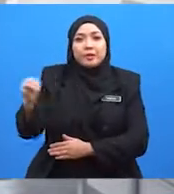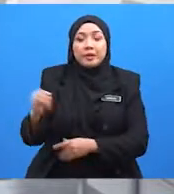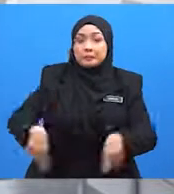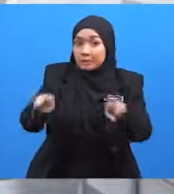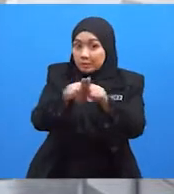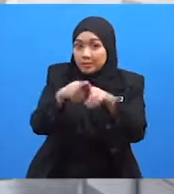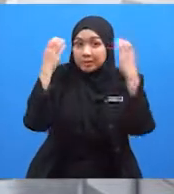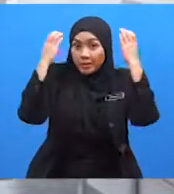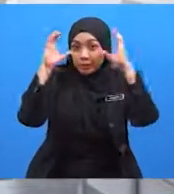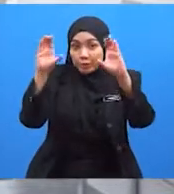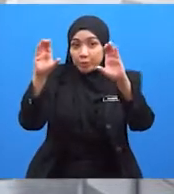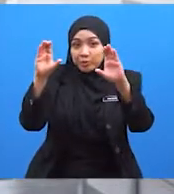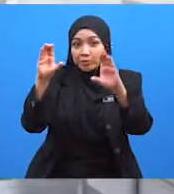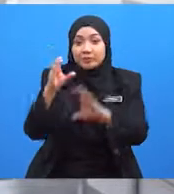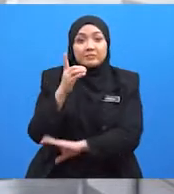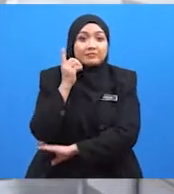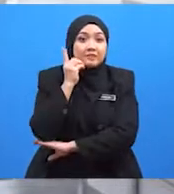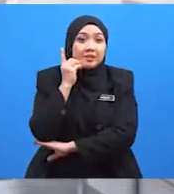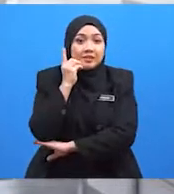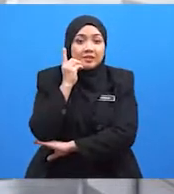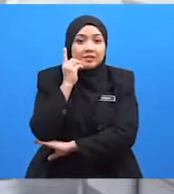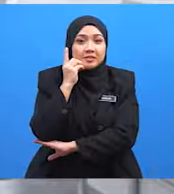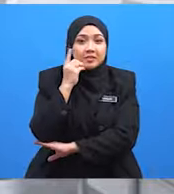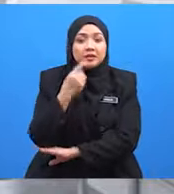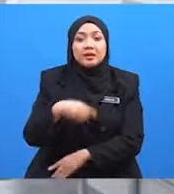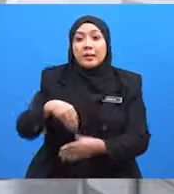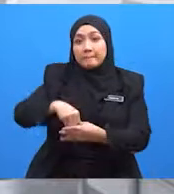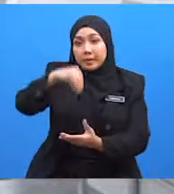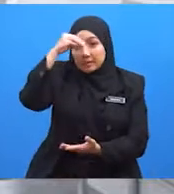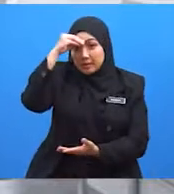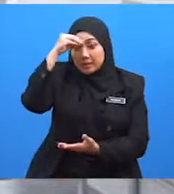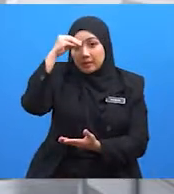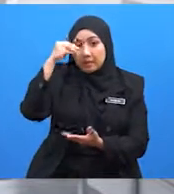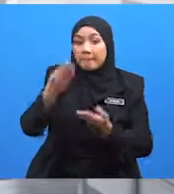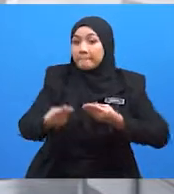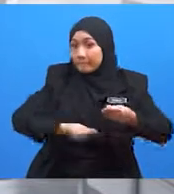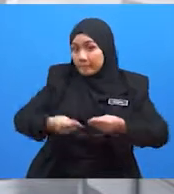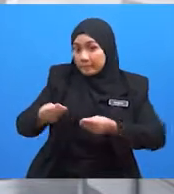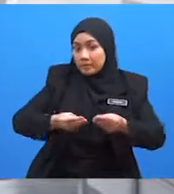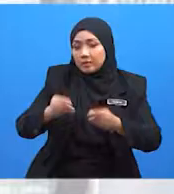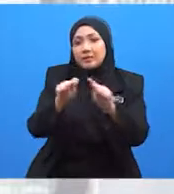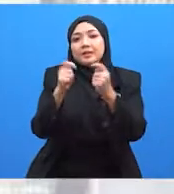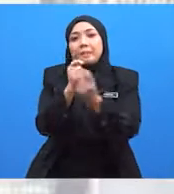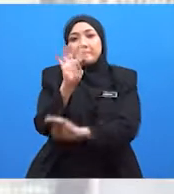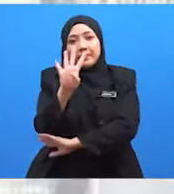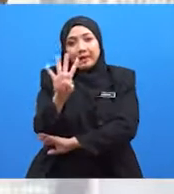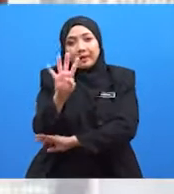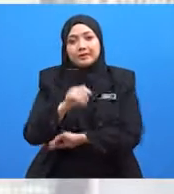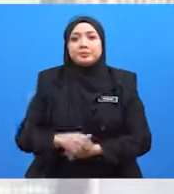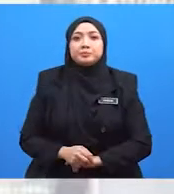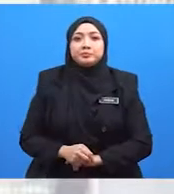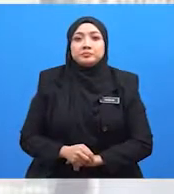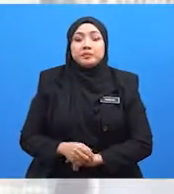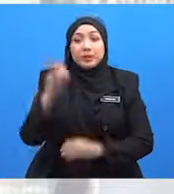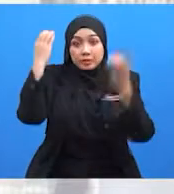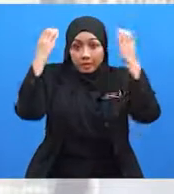saya, Cikgu Dash dalam rancangan mata pelajaran Perniagaan Tingkatan 4. Cikgu